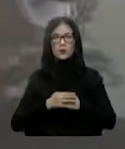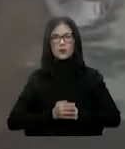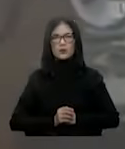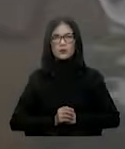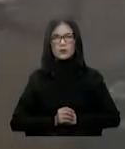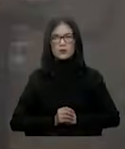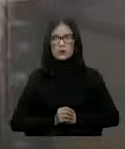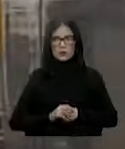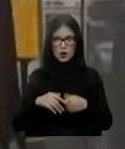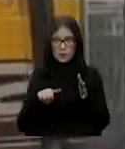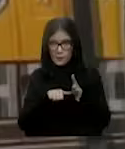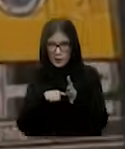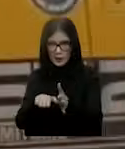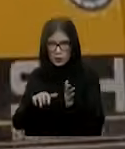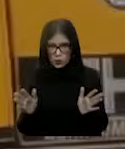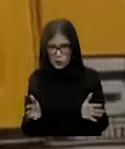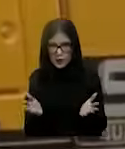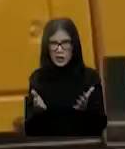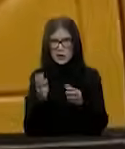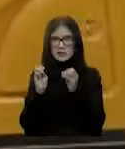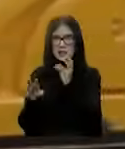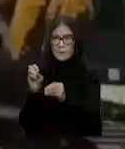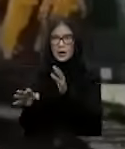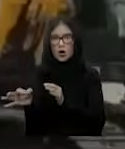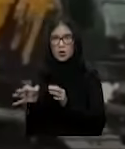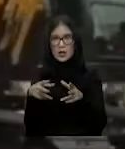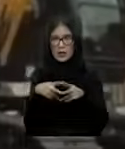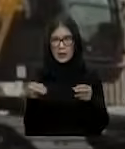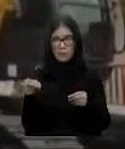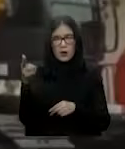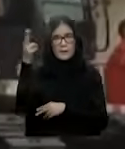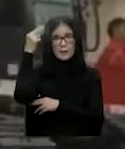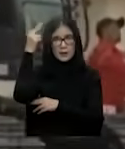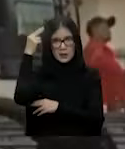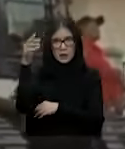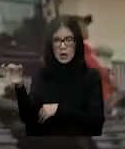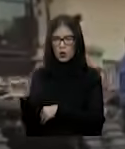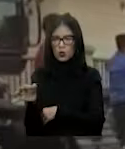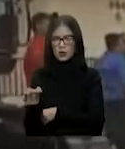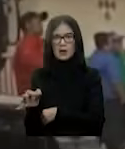Untuk membantu penanganan sampah Kota Depok, Pemprov Jawa Barat sampai harus meminjamkan 2 alat berat